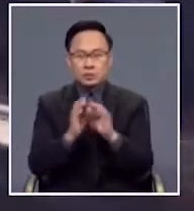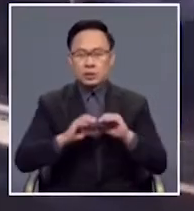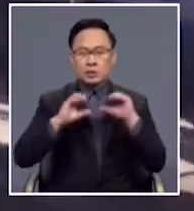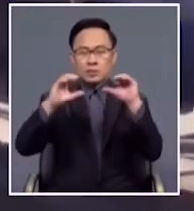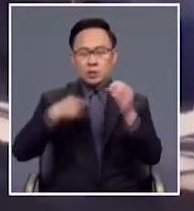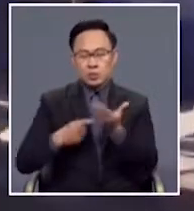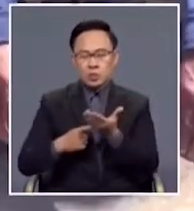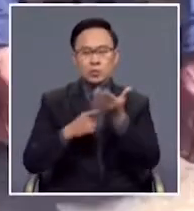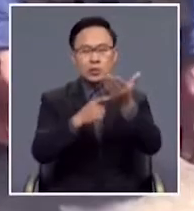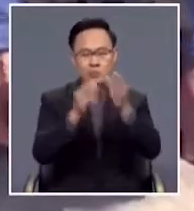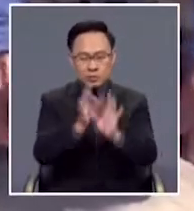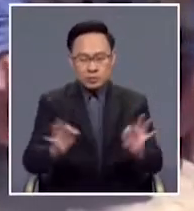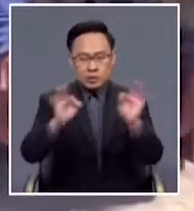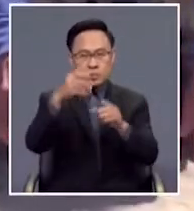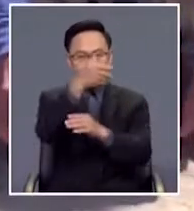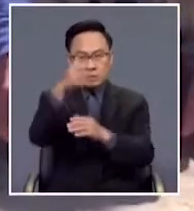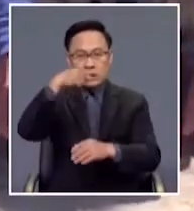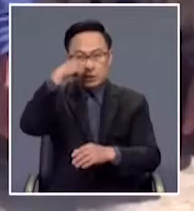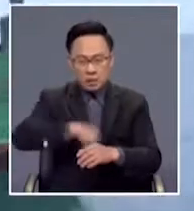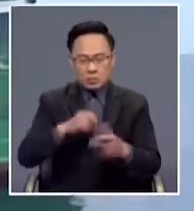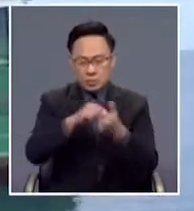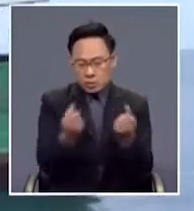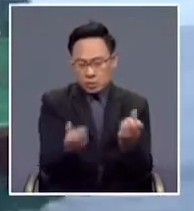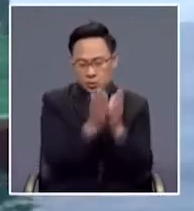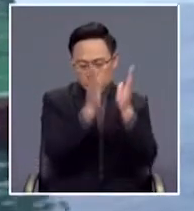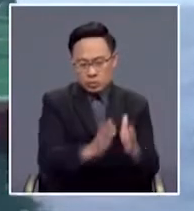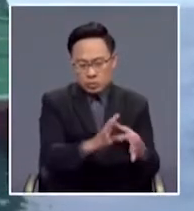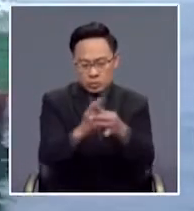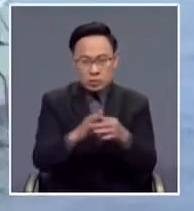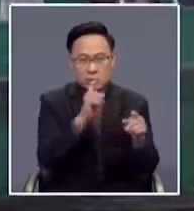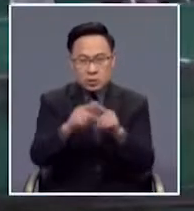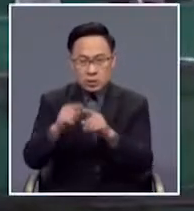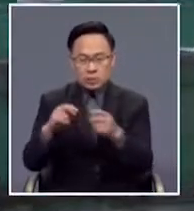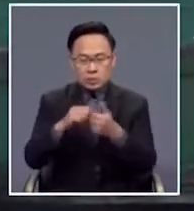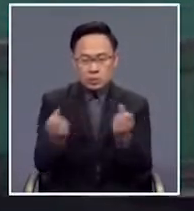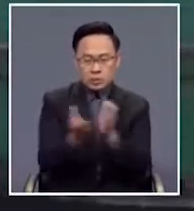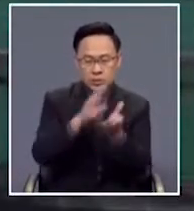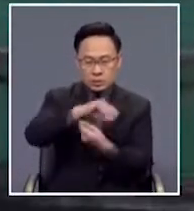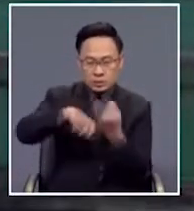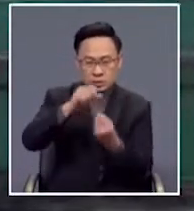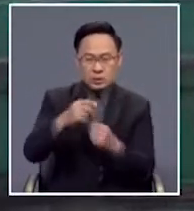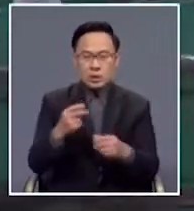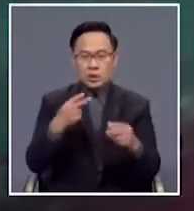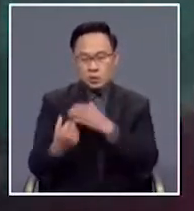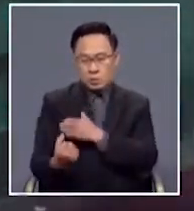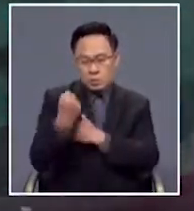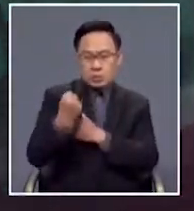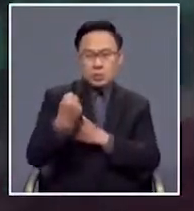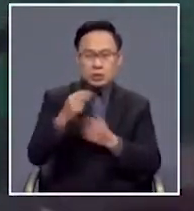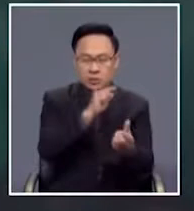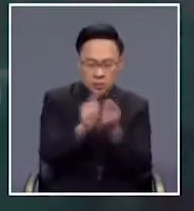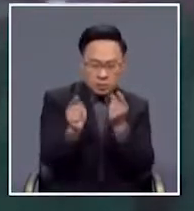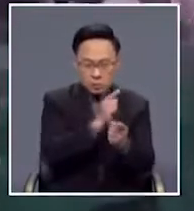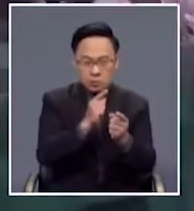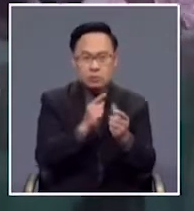พันกับหลายภาคส่วนและส่งผลกระทบรุนแรงทั้งด้านความมั่นคงเศรษฐกิจและสังคมประกอบไปด้วยปัญหาที่เชื่อมโยงมากม